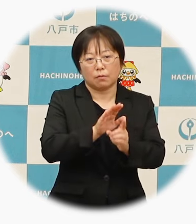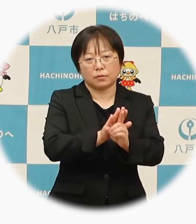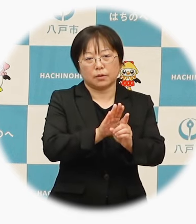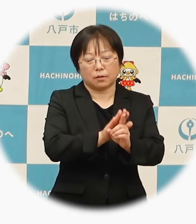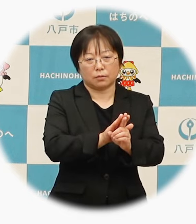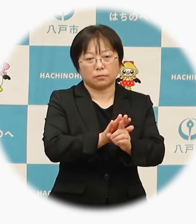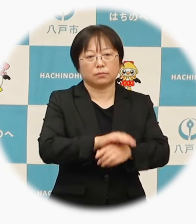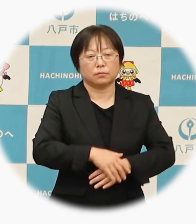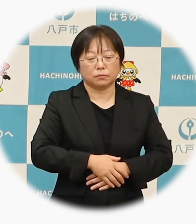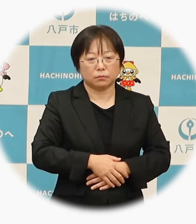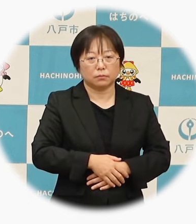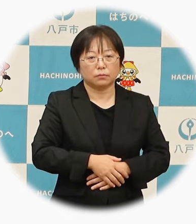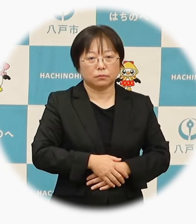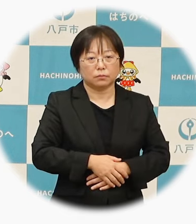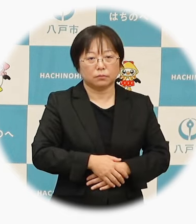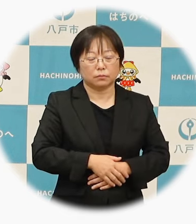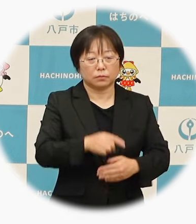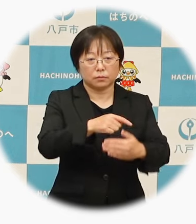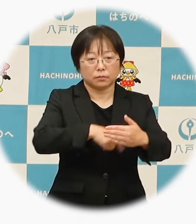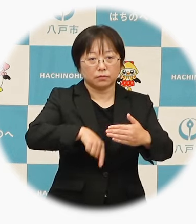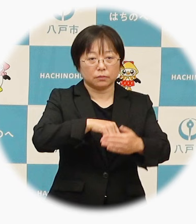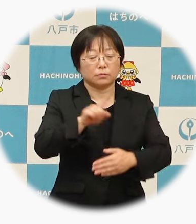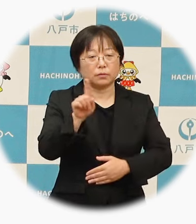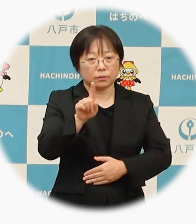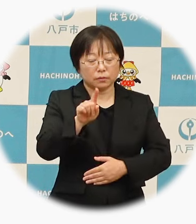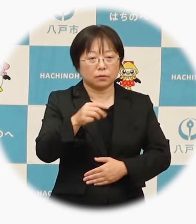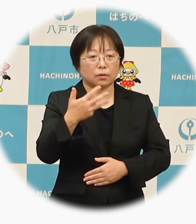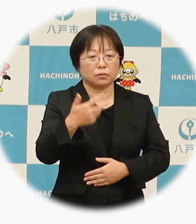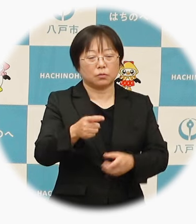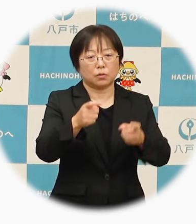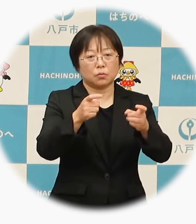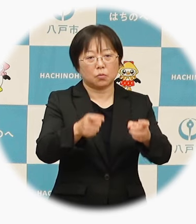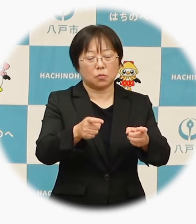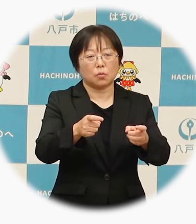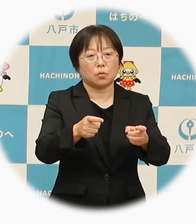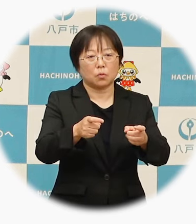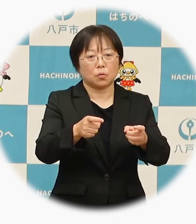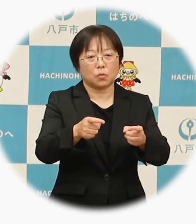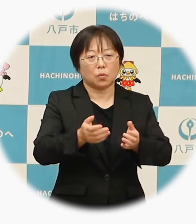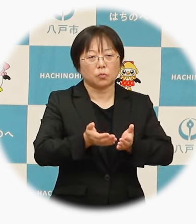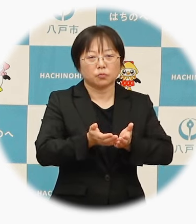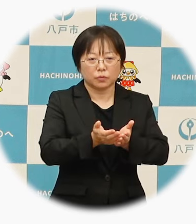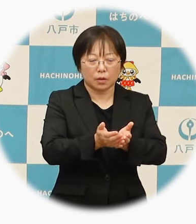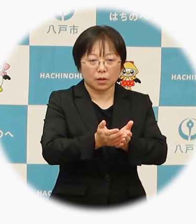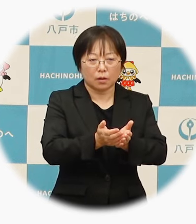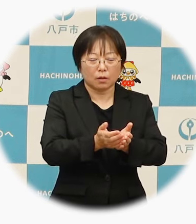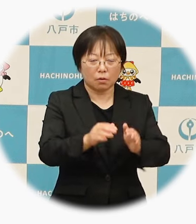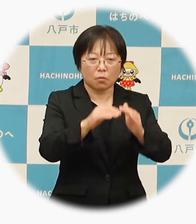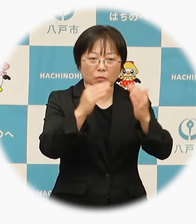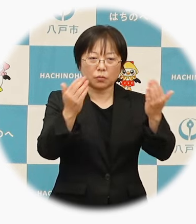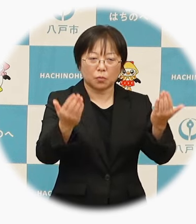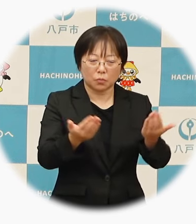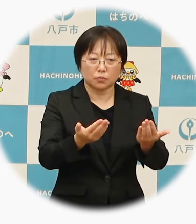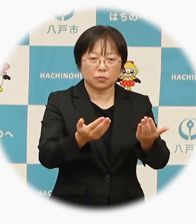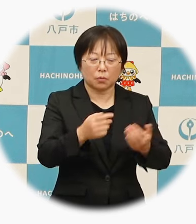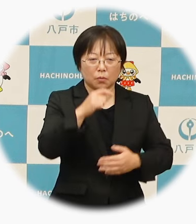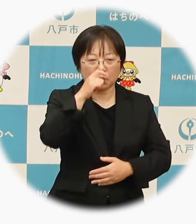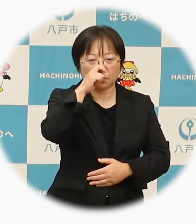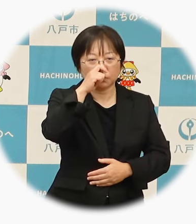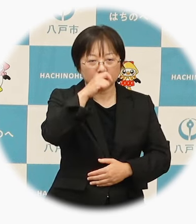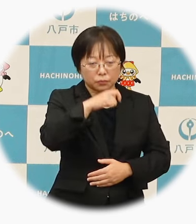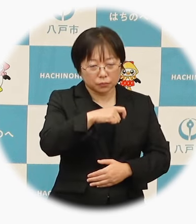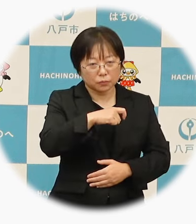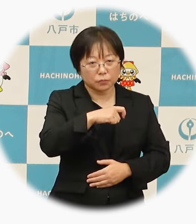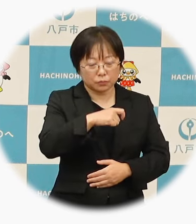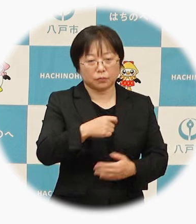。内容といたしましては八戸港所属漁船の多くが老朽化高船